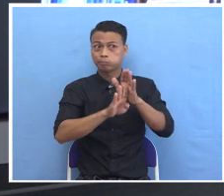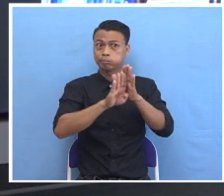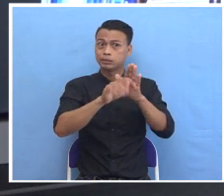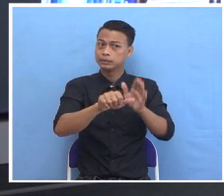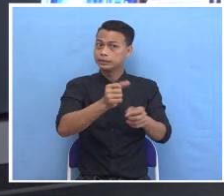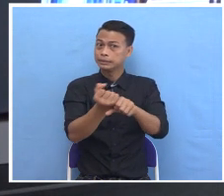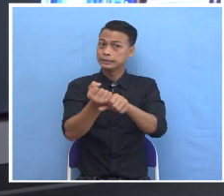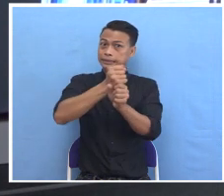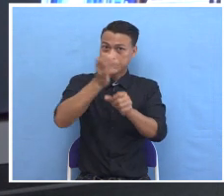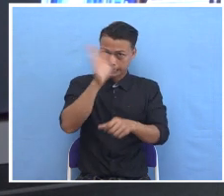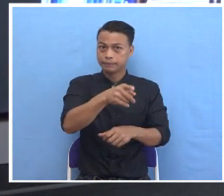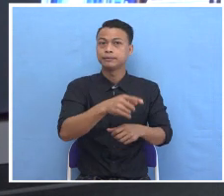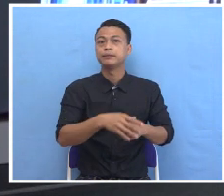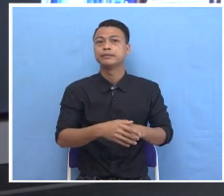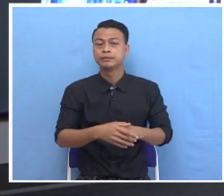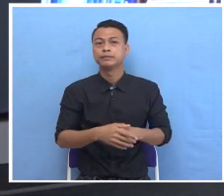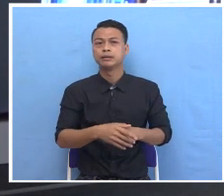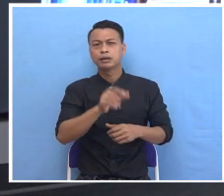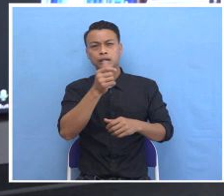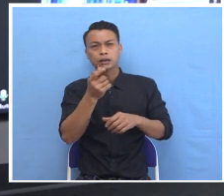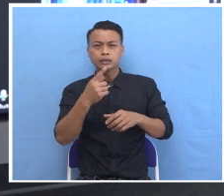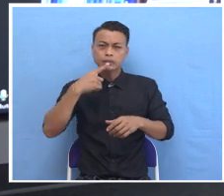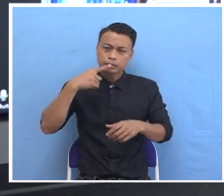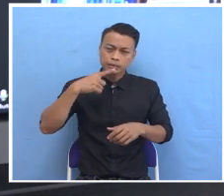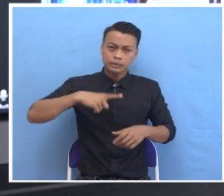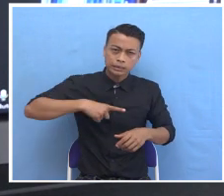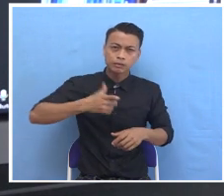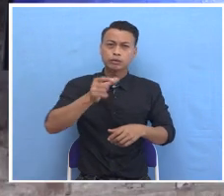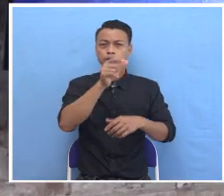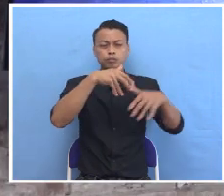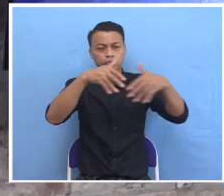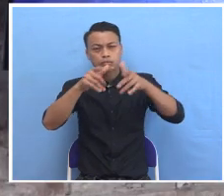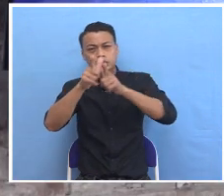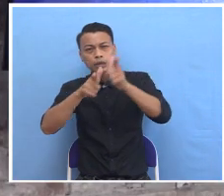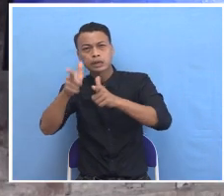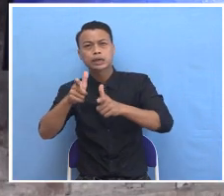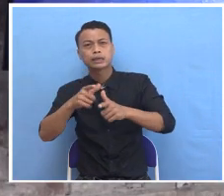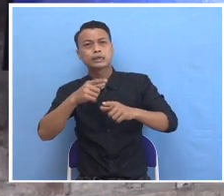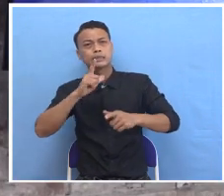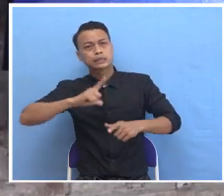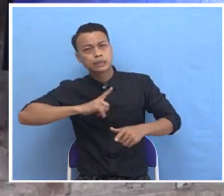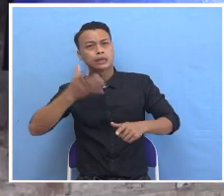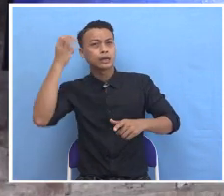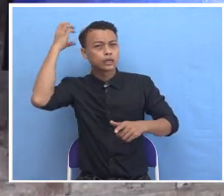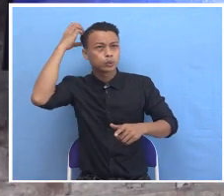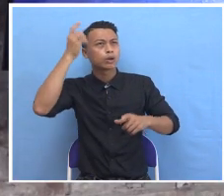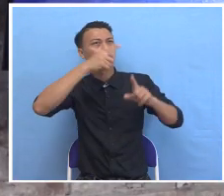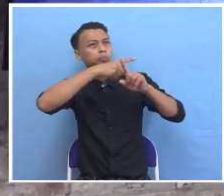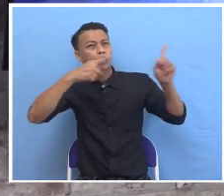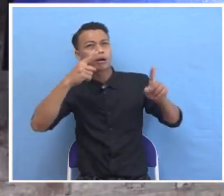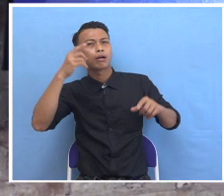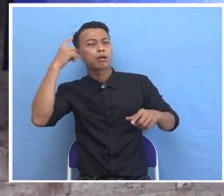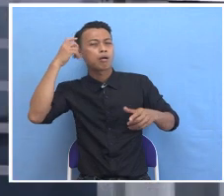လိမ့်မယ်အဲ့တော့အဲ့ radical ဆန်တာကိုတံပြန်လုပ်မယ်ဆိုရင် liberalize လုပ်ပေးရမယ်အဲ့တော့ဒီသားတကူက liberal radical ဆန်လာပြီလား